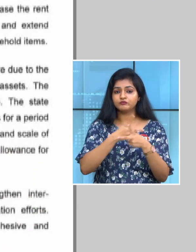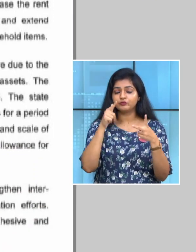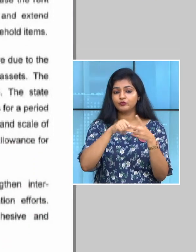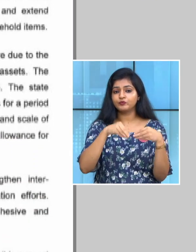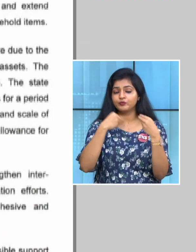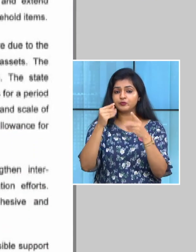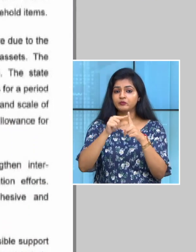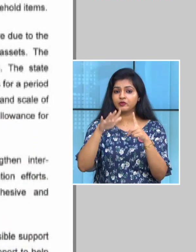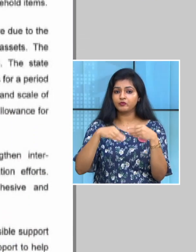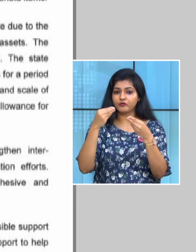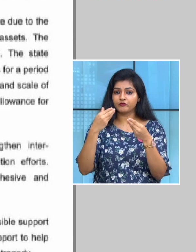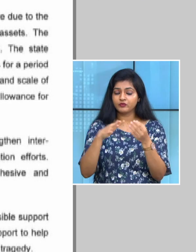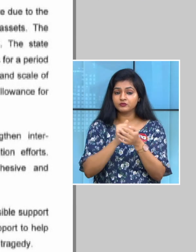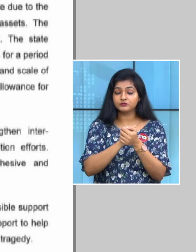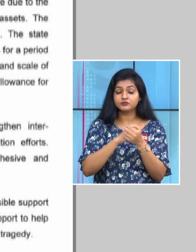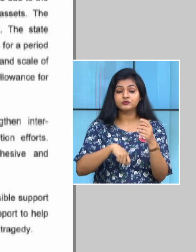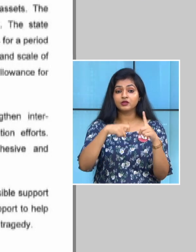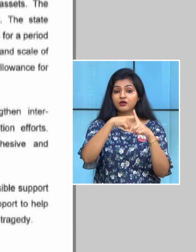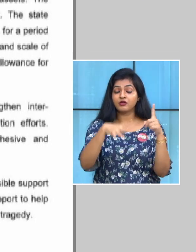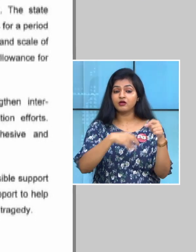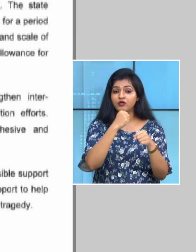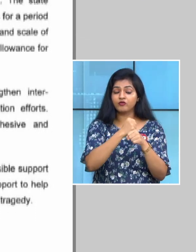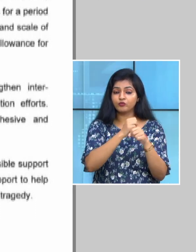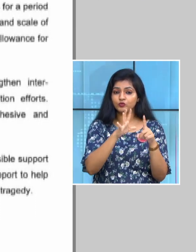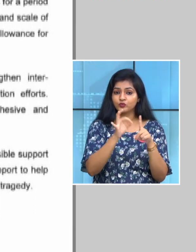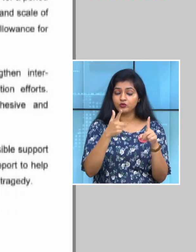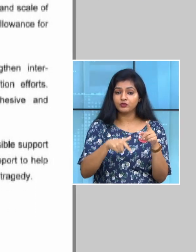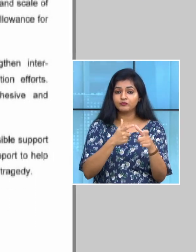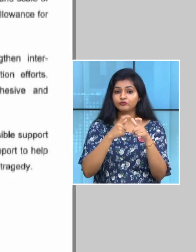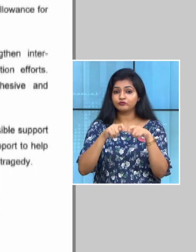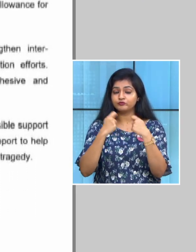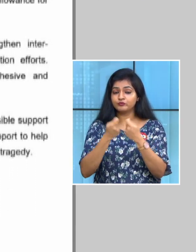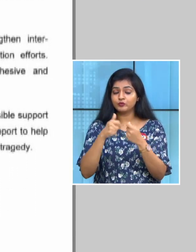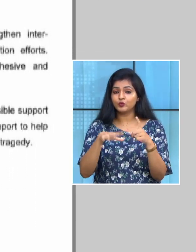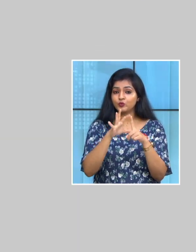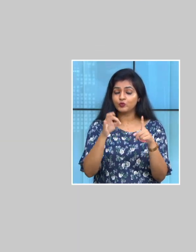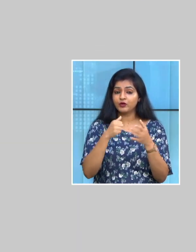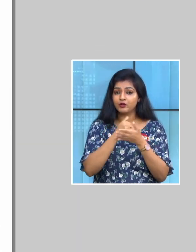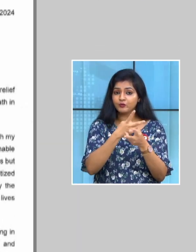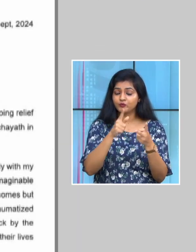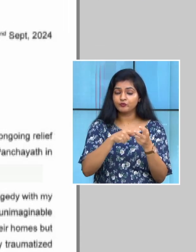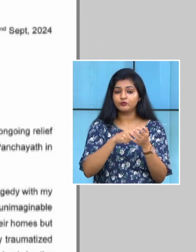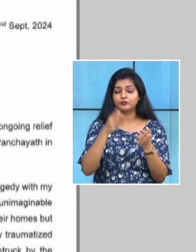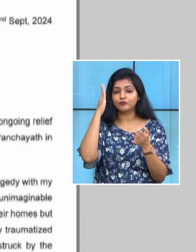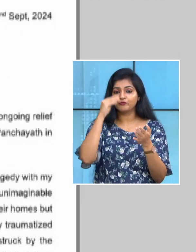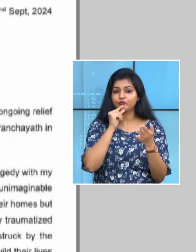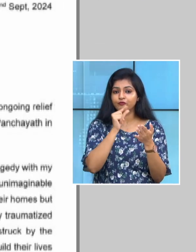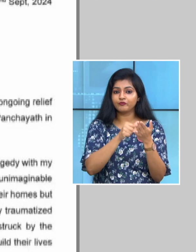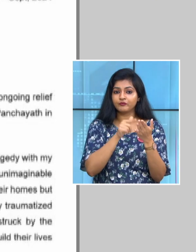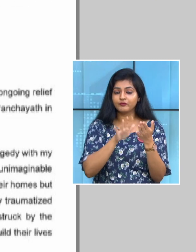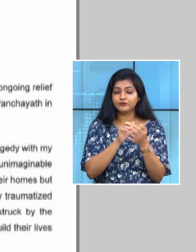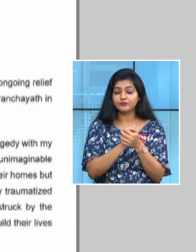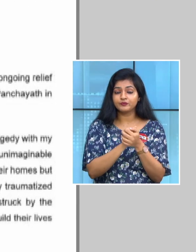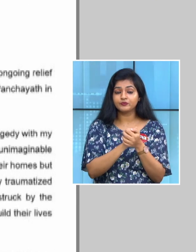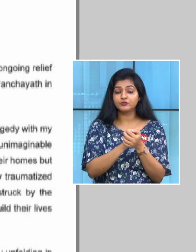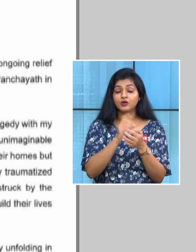പ്രധാനപ്പെട്ട കാര്യം. ഈ കത്തിൽ സംസ്ഥാന സർക്കാർ നടത്തിയ പ്രവർത്തനങ്ങൾ, സേന നടത്തിയ പ്രവർത്തനങ്ങൾ, ഇതിനെല്ലാം തന്നെ രാഹുൽ ഗാന്ധി ശ്ലാഘിക്കുന്നു. ഏറ്റവും പ്രധാനപ്പെട്ട കാര്യം